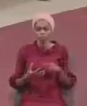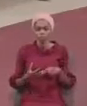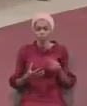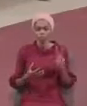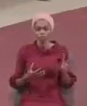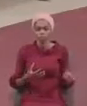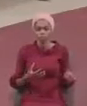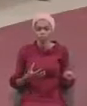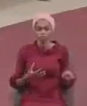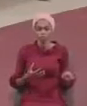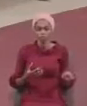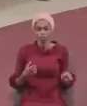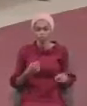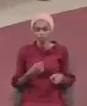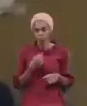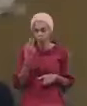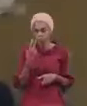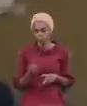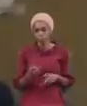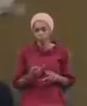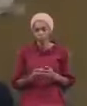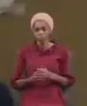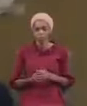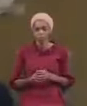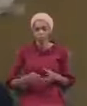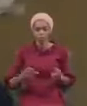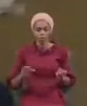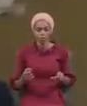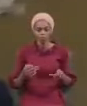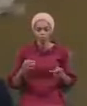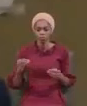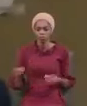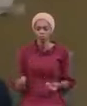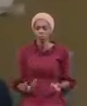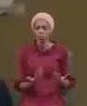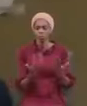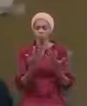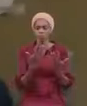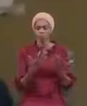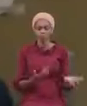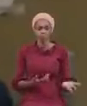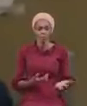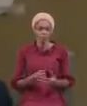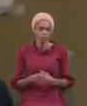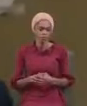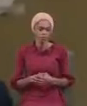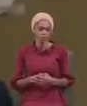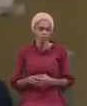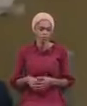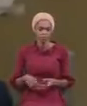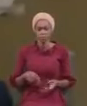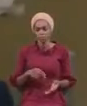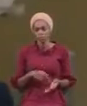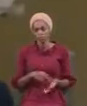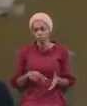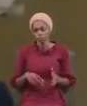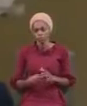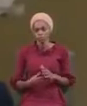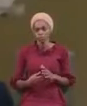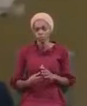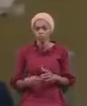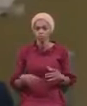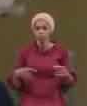22 voyons le le lieu de la l'expiation là qui veut dire que le péché doit